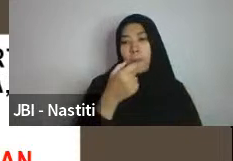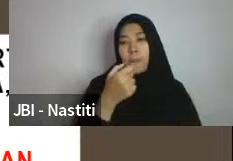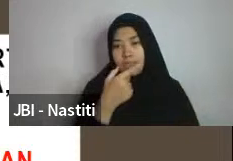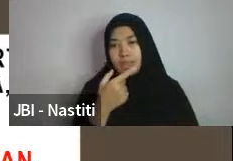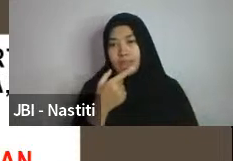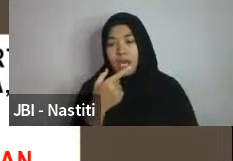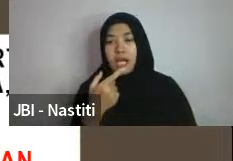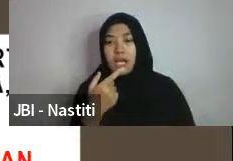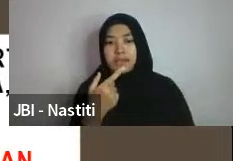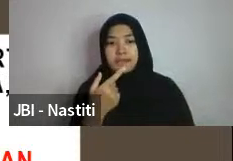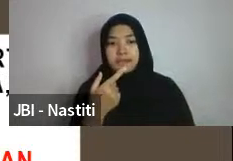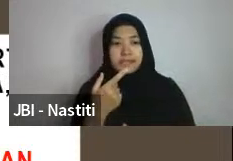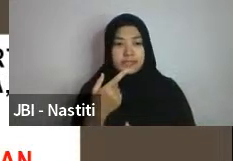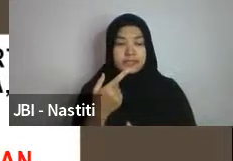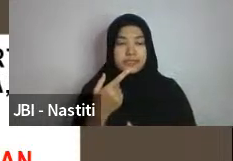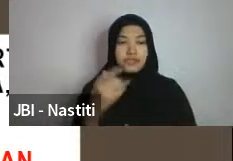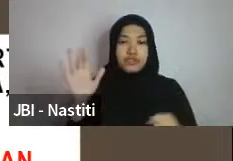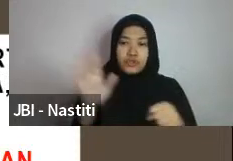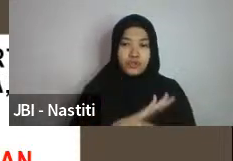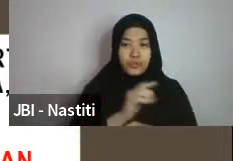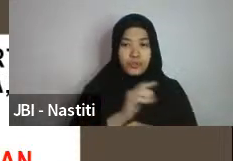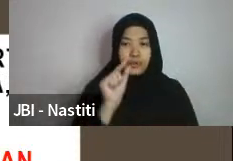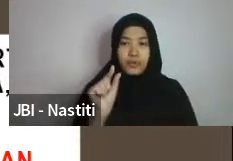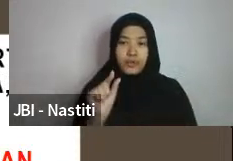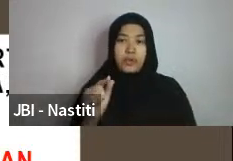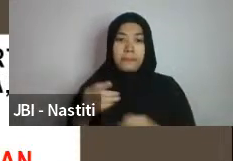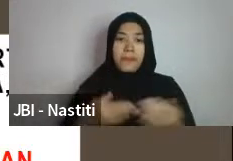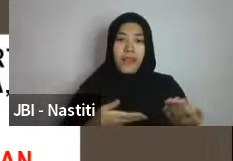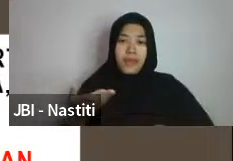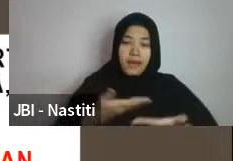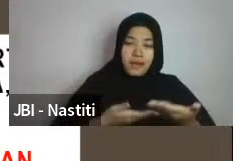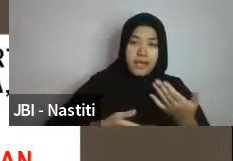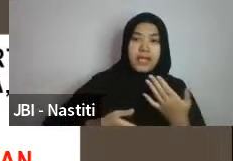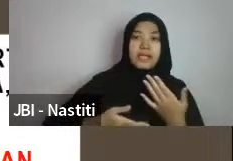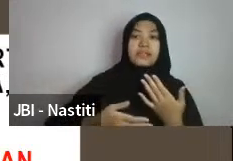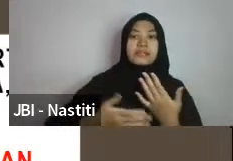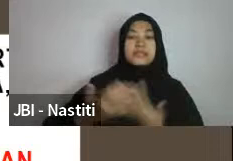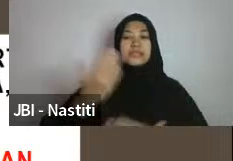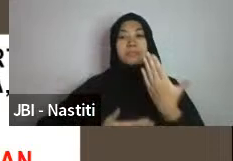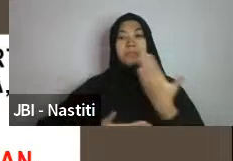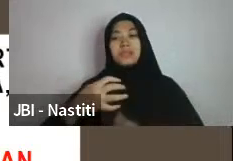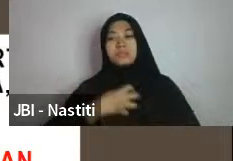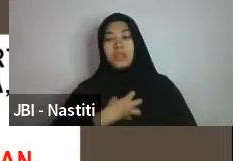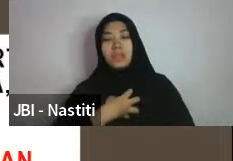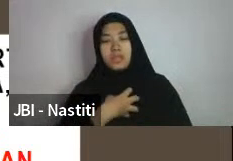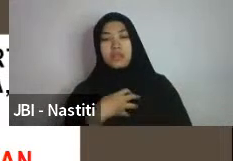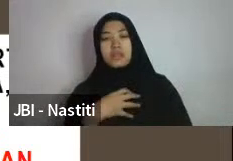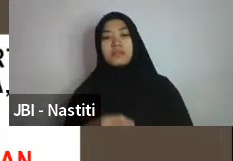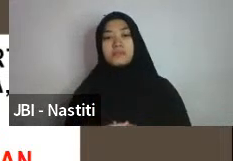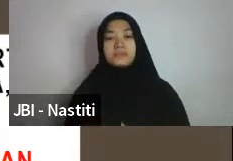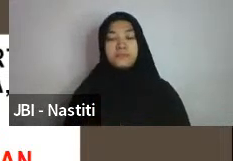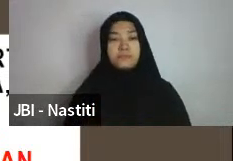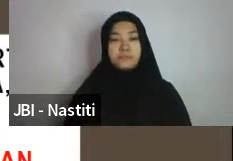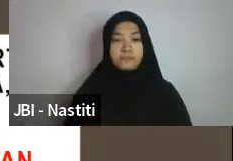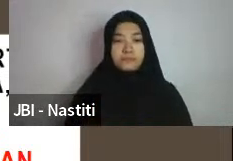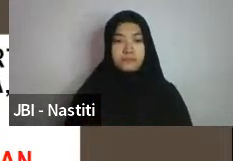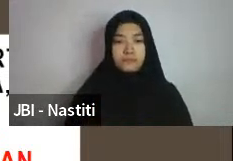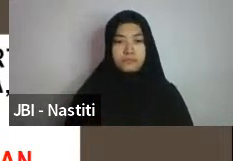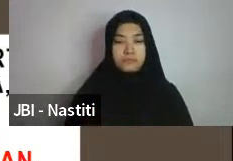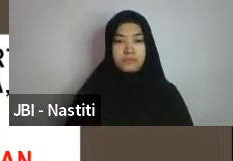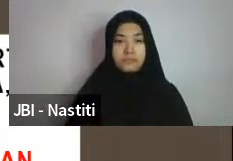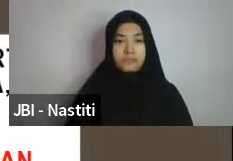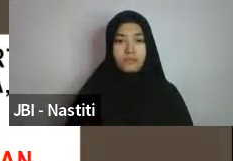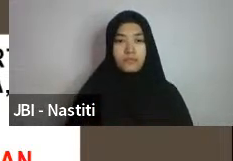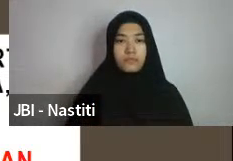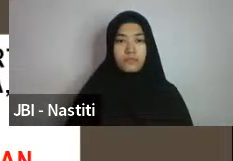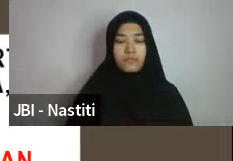puskesmas, menyediakan pilihan treatment baik medis maupun non medis, melarang pengurungan penyandang disabilitas mental di rumah sakit